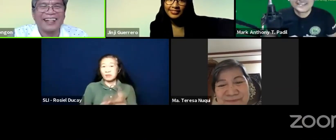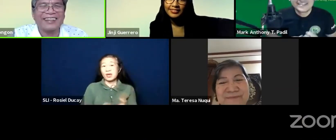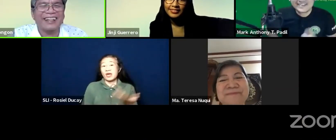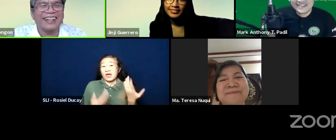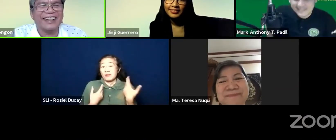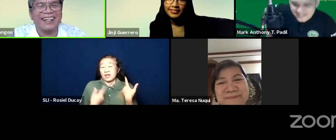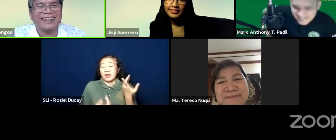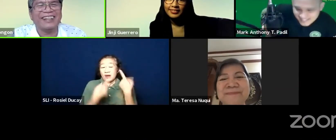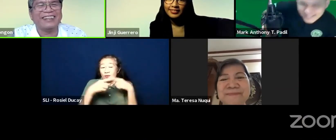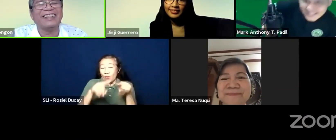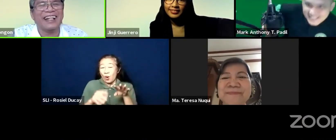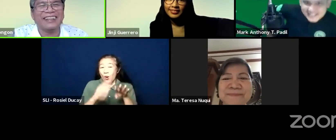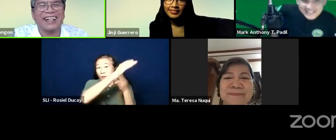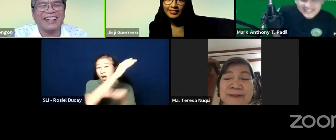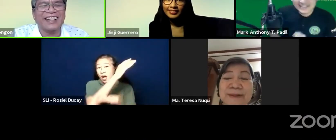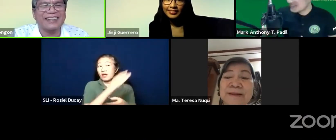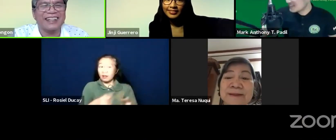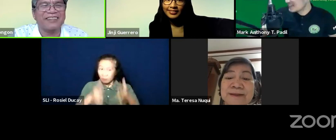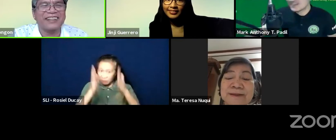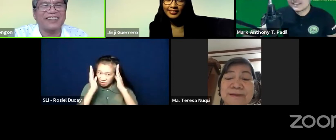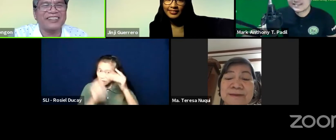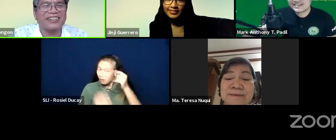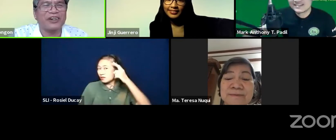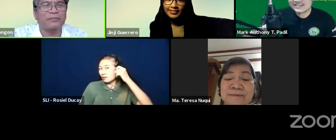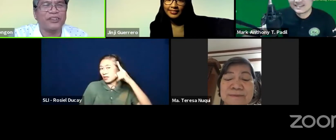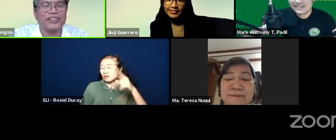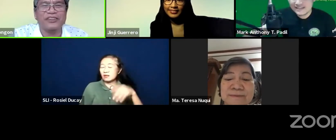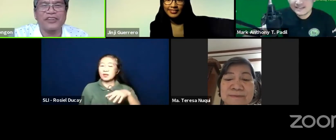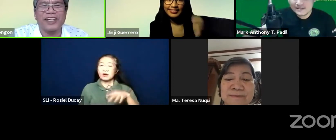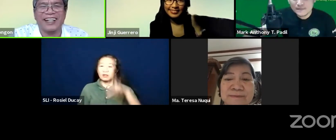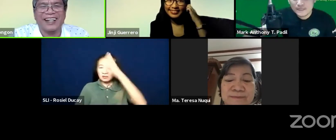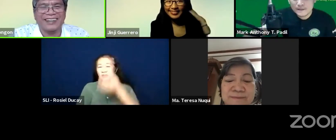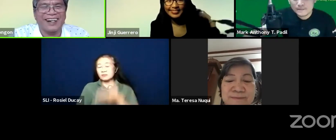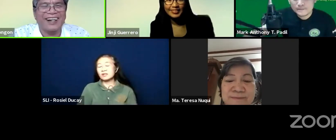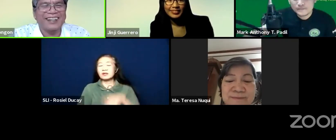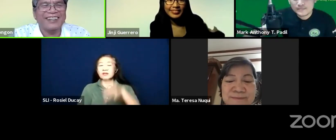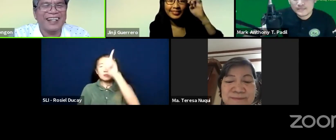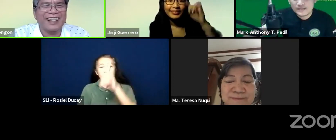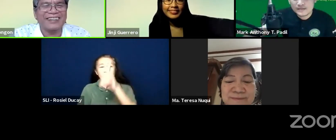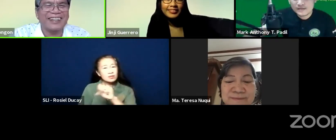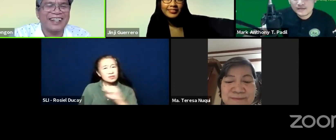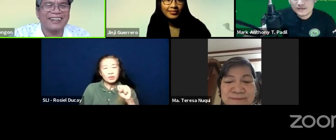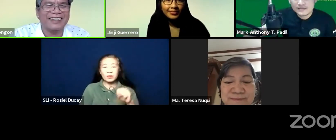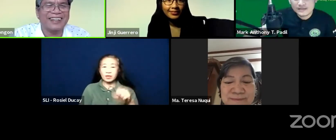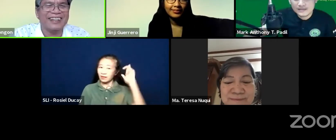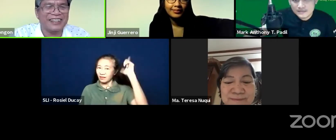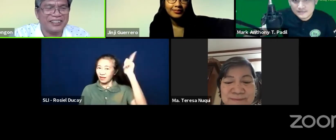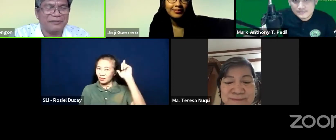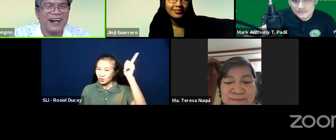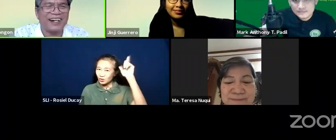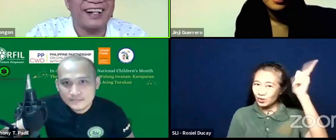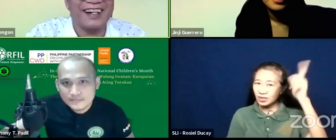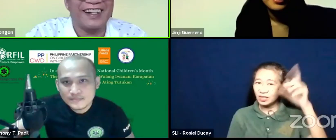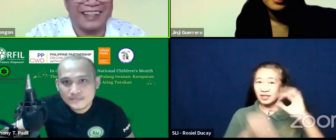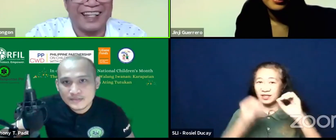na. Nakikinig din, naintindihan yung anak niya na may Down syndrome, no, si Luwick, no, yung lecture ni